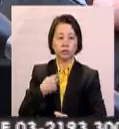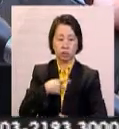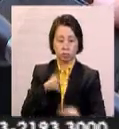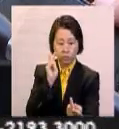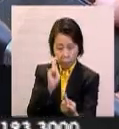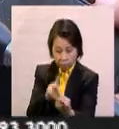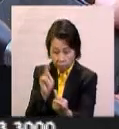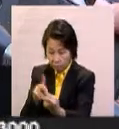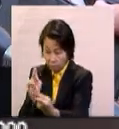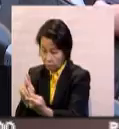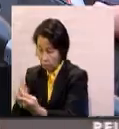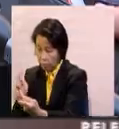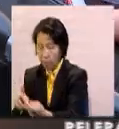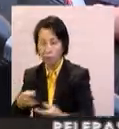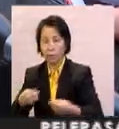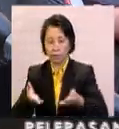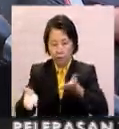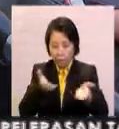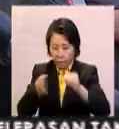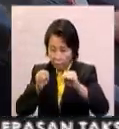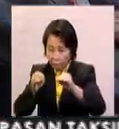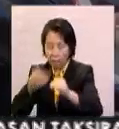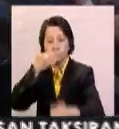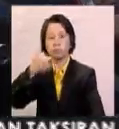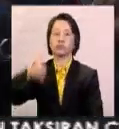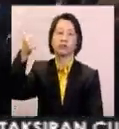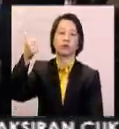padankan untuk memberikan khidmat yang terbaik.